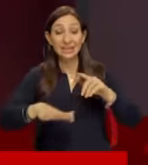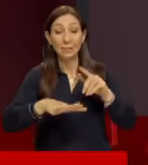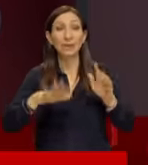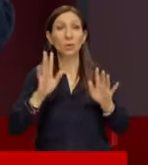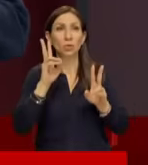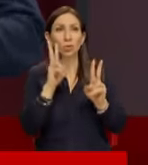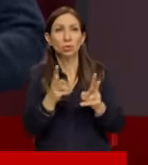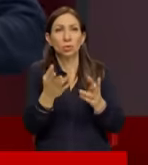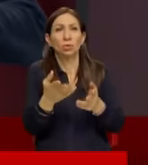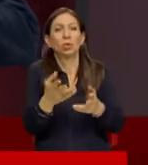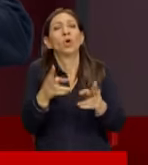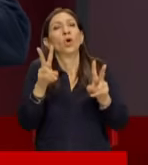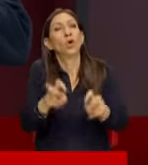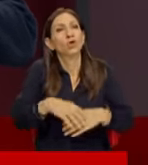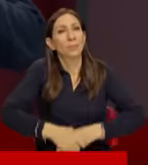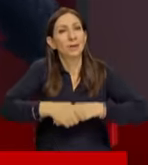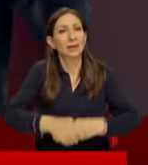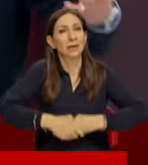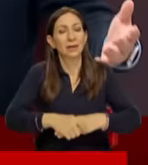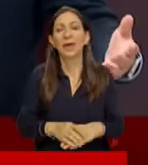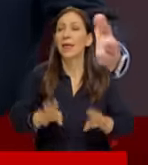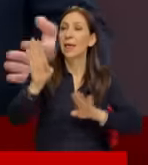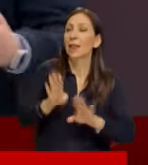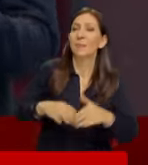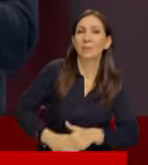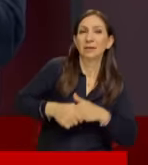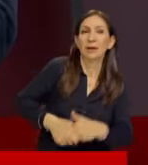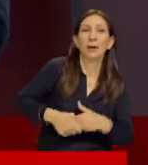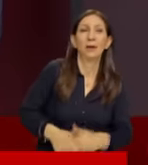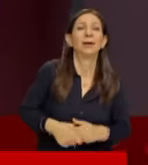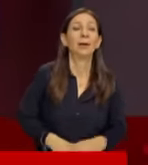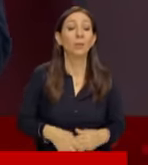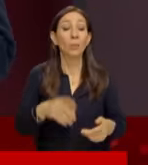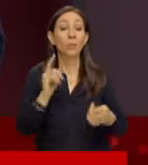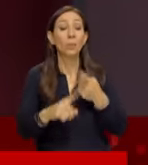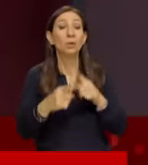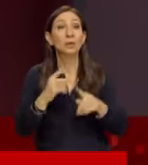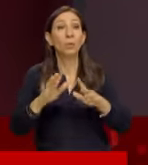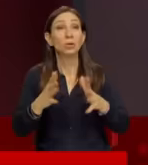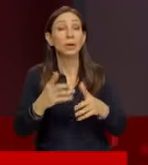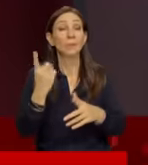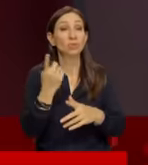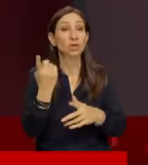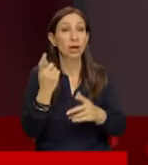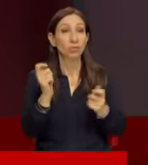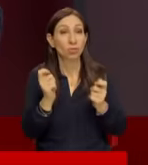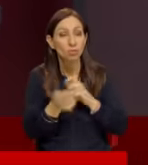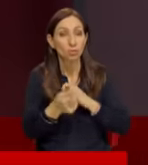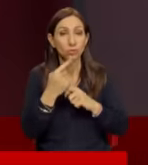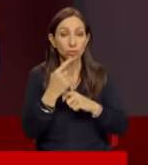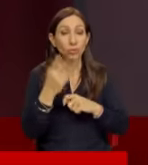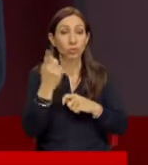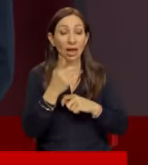yapılmıyor. İşte gördük. Koltuk pazarlıkları, yok ihale pazarlıkları. Yani siyaseti de yozlaştıran bir şeye dönüşüyor söz